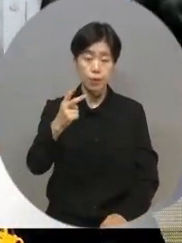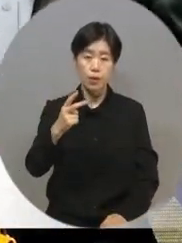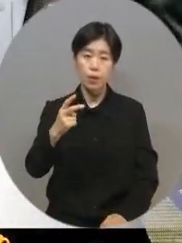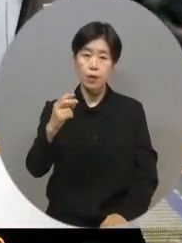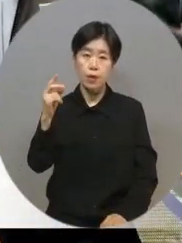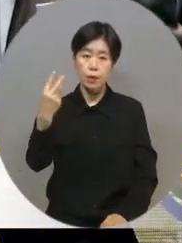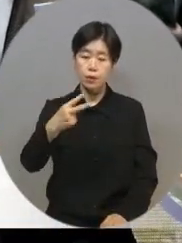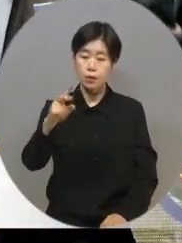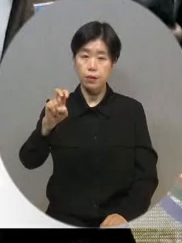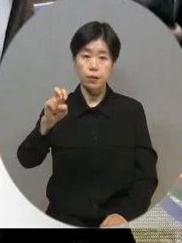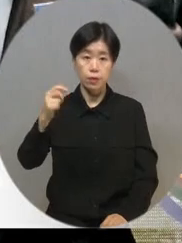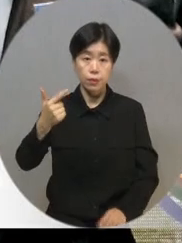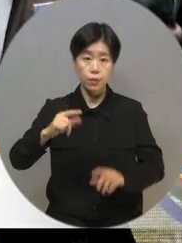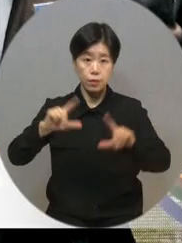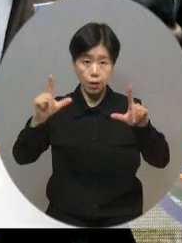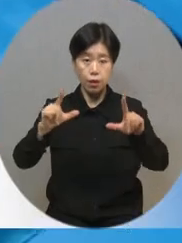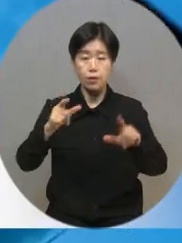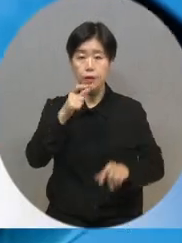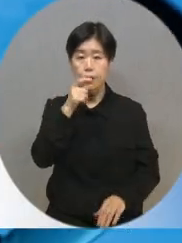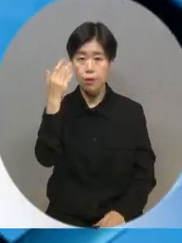여수시에서 개최될 예정입니다.